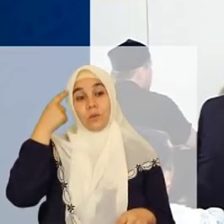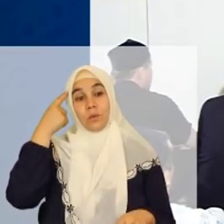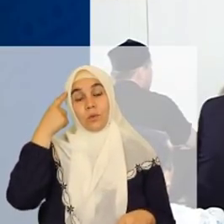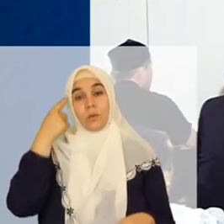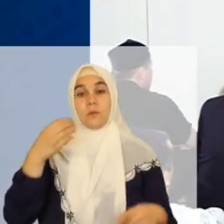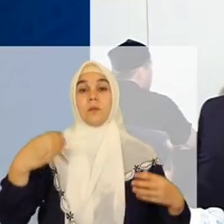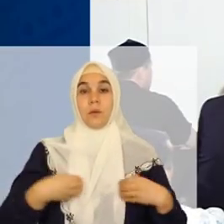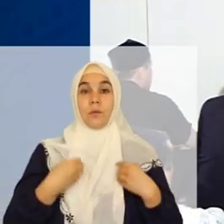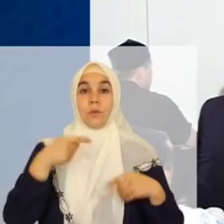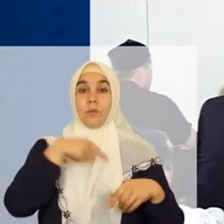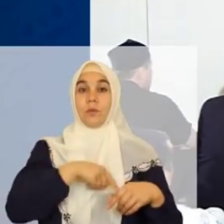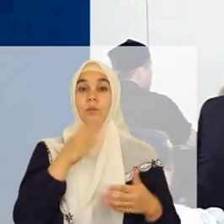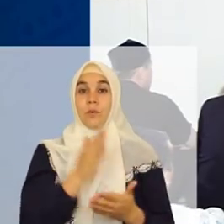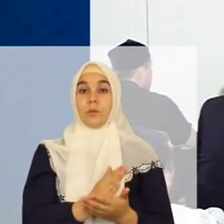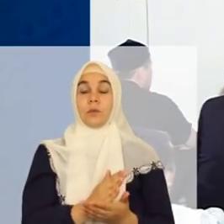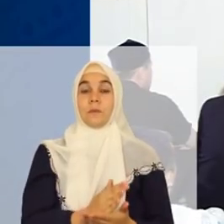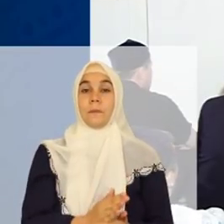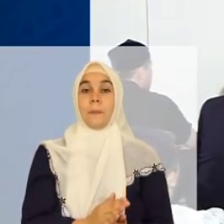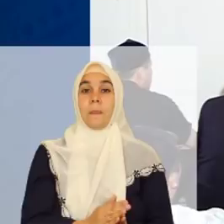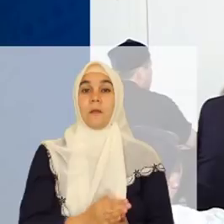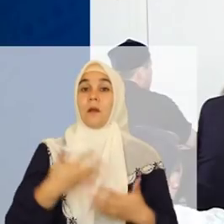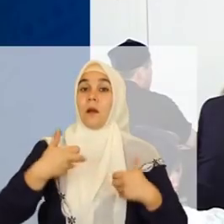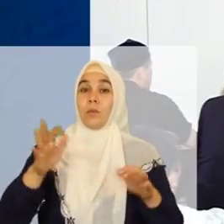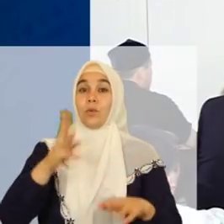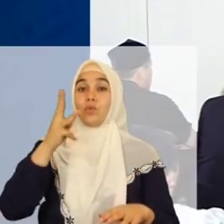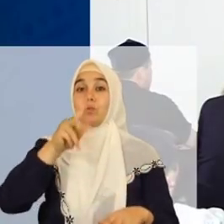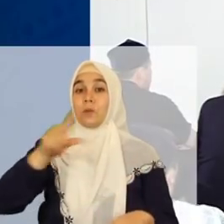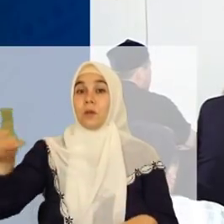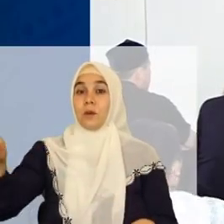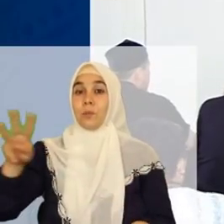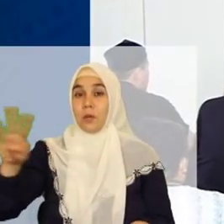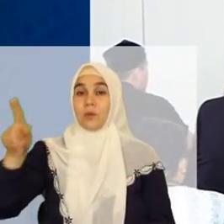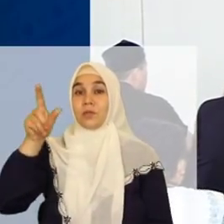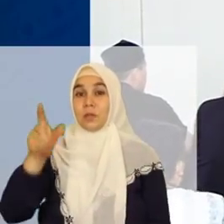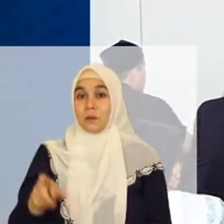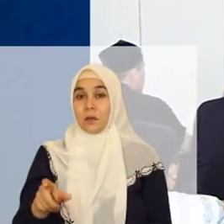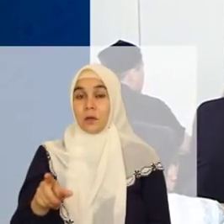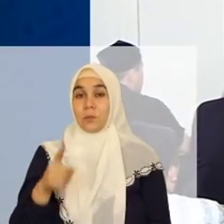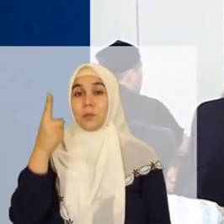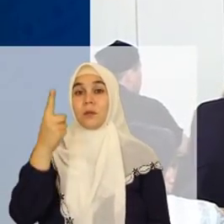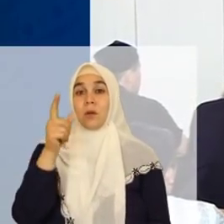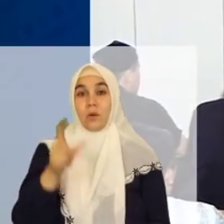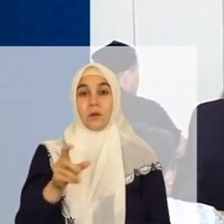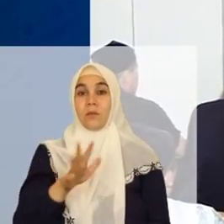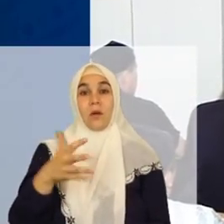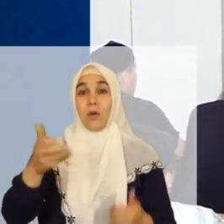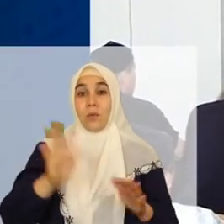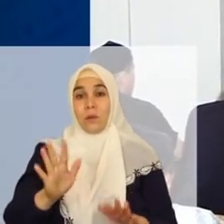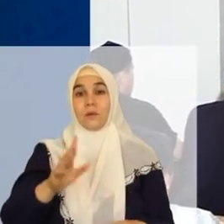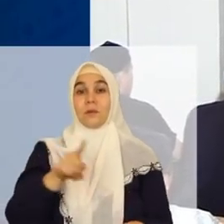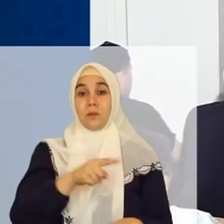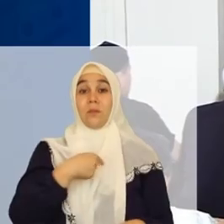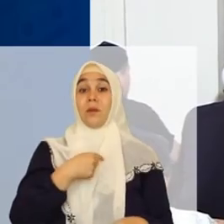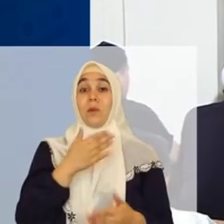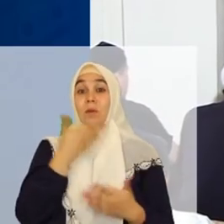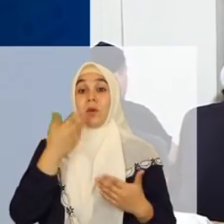qo'rqsin. O'sha qabul bo'lmagan qolgan 3 milliondan, bitta odamniki qabul bo'lmay qopti, o'sha